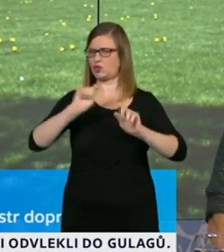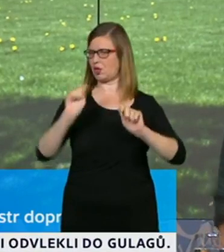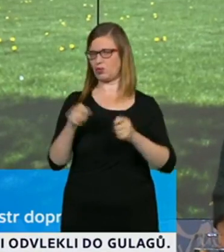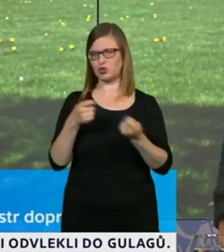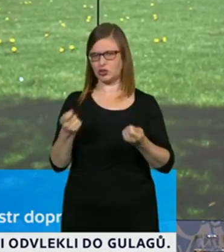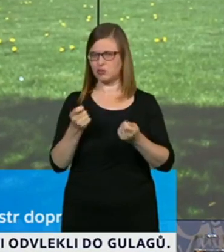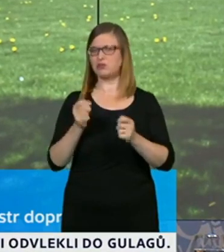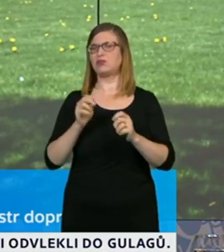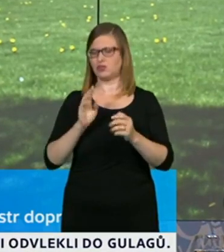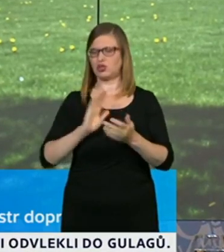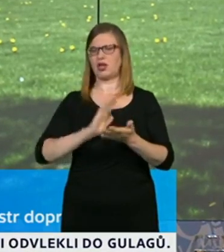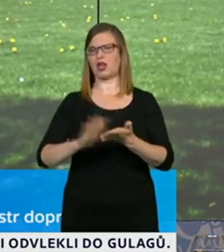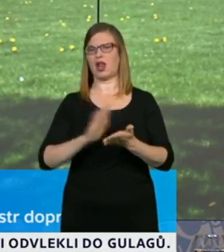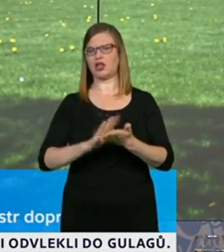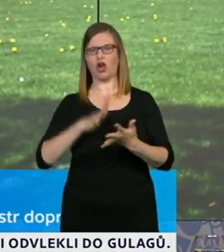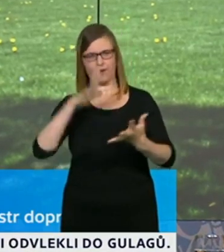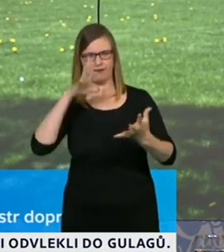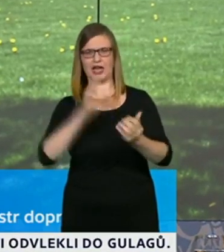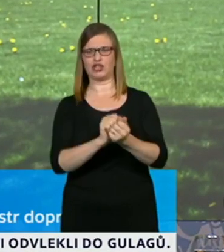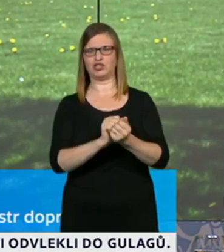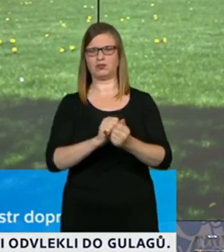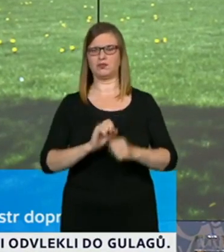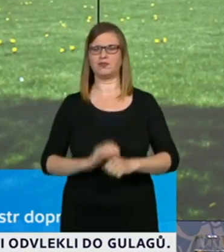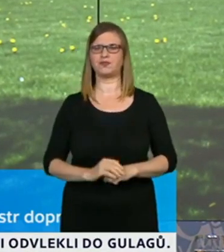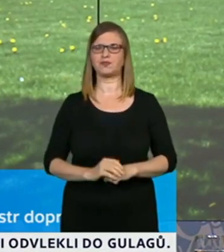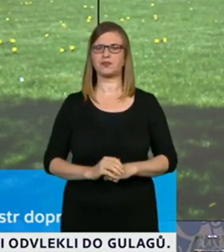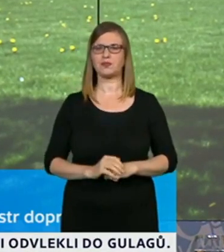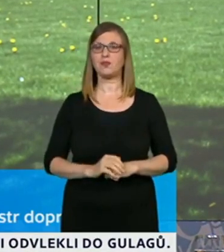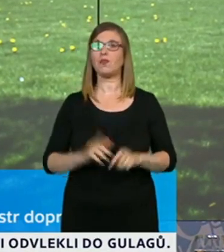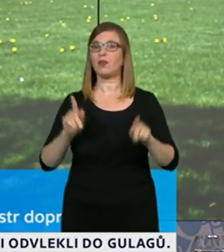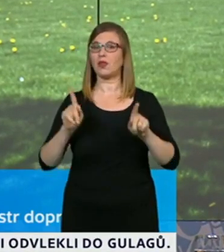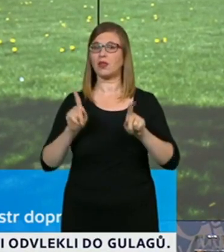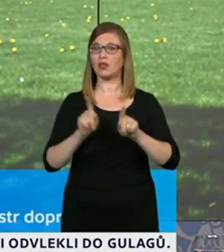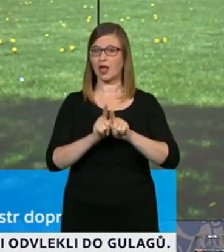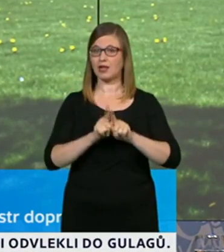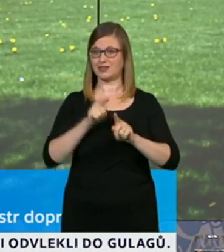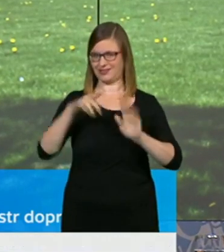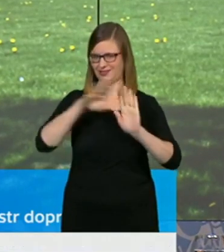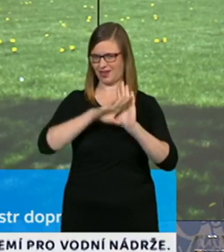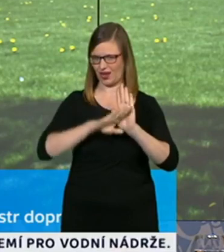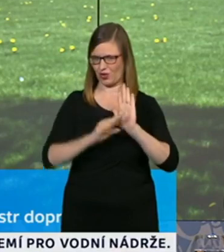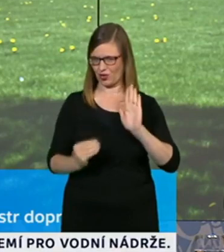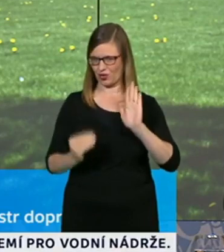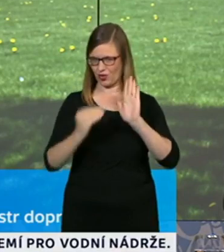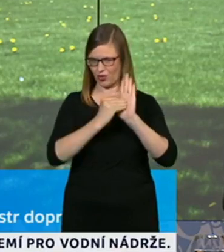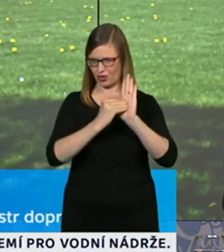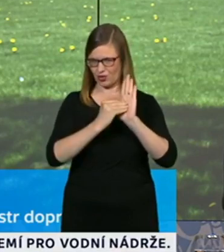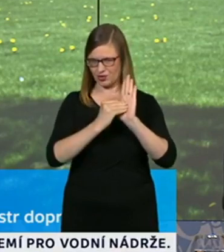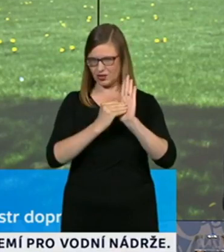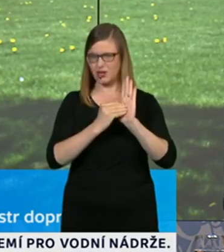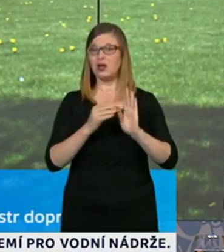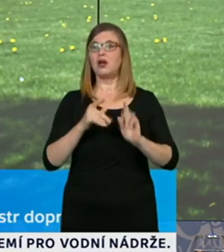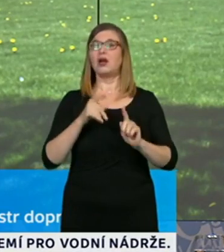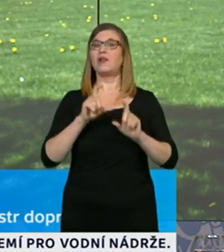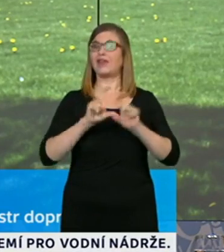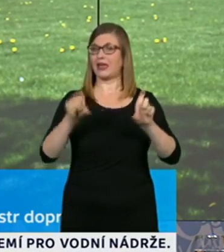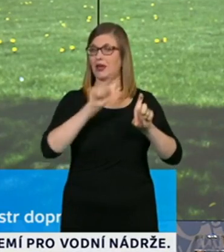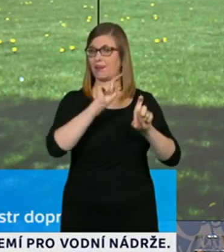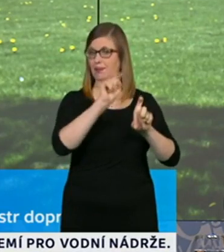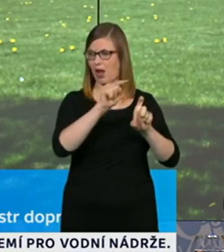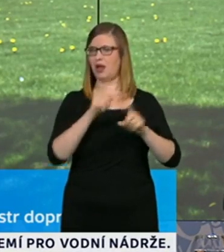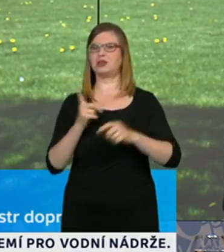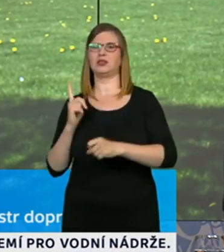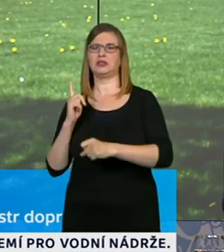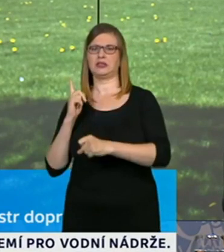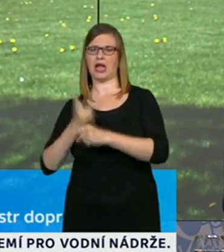dále. Současně nebude nutné na základě návrhu tohoto zákona zadavatel nebude povinen